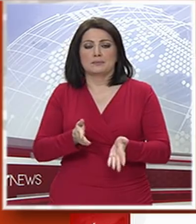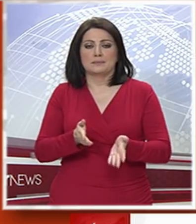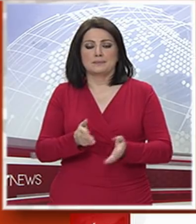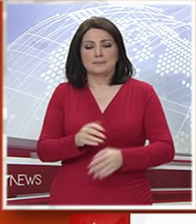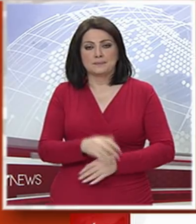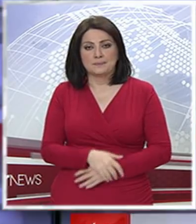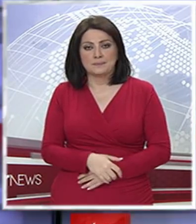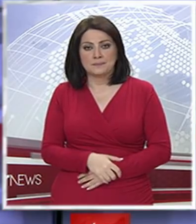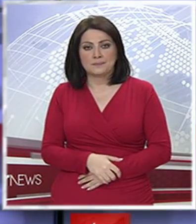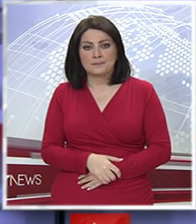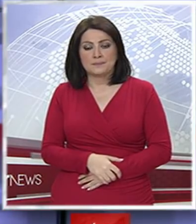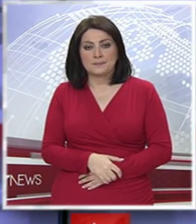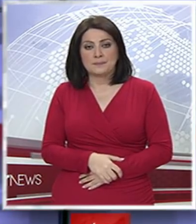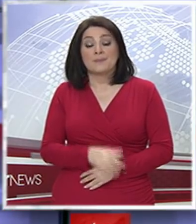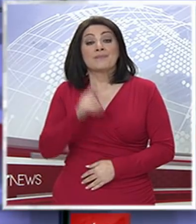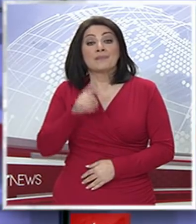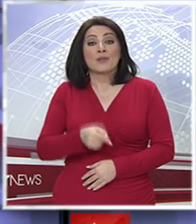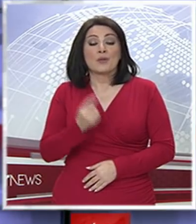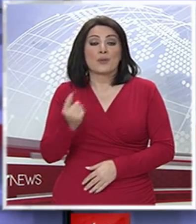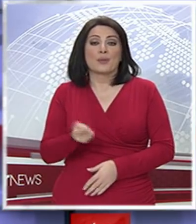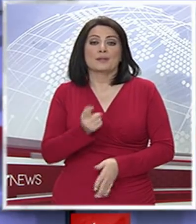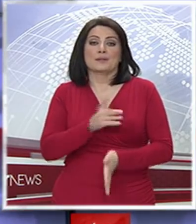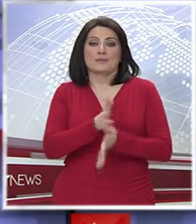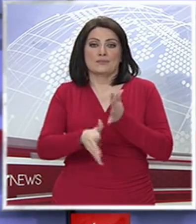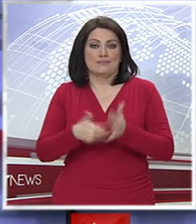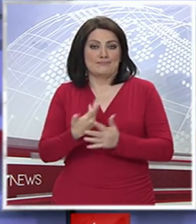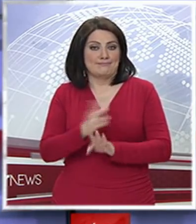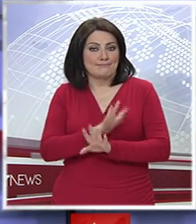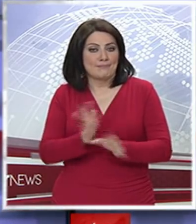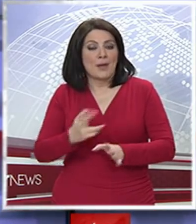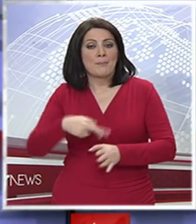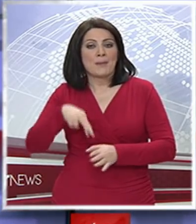του. Και εδώ τελείωσε το απογευματινό δελτίο ειδήσεων του Star Channel.